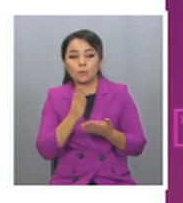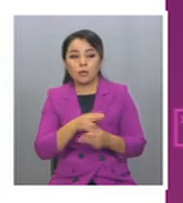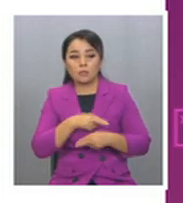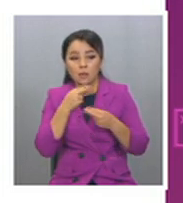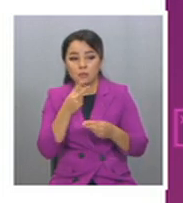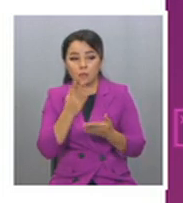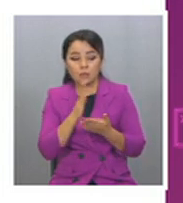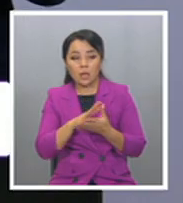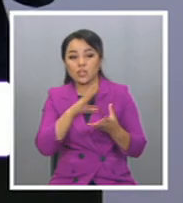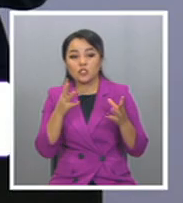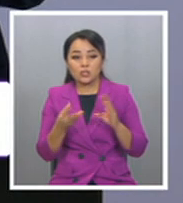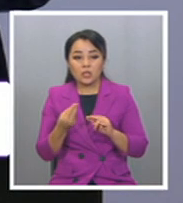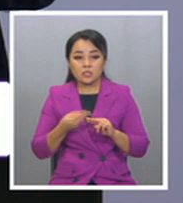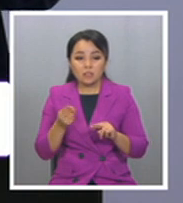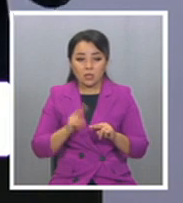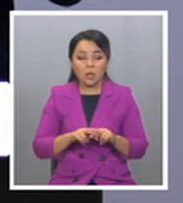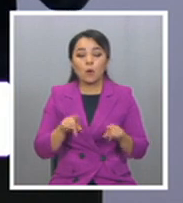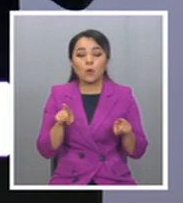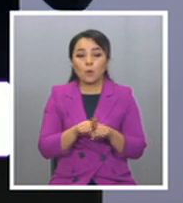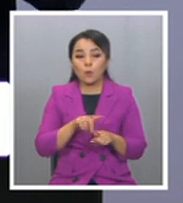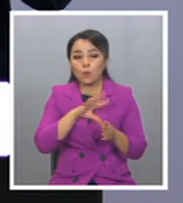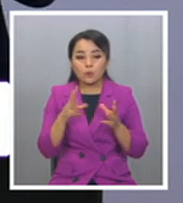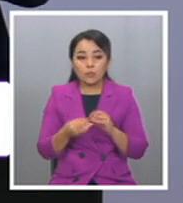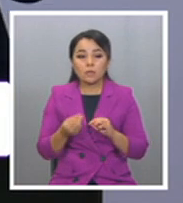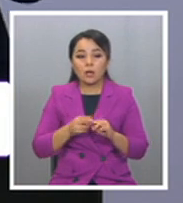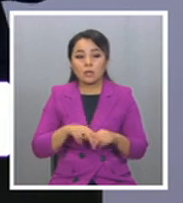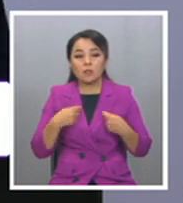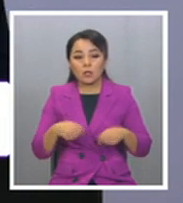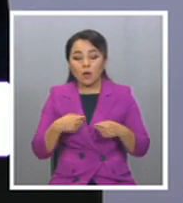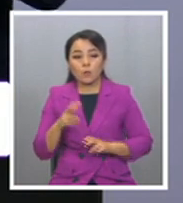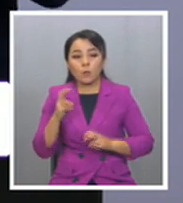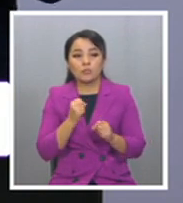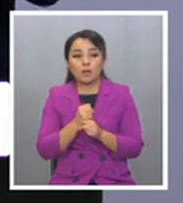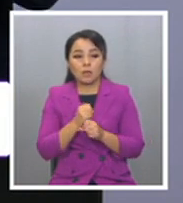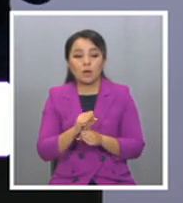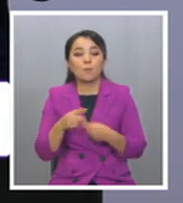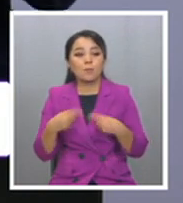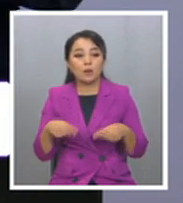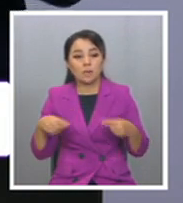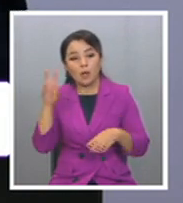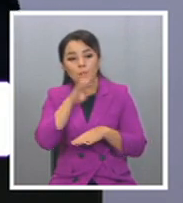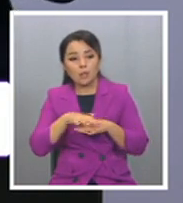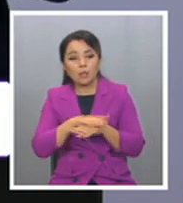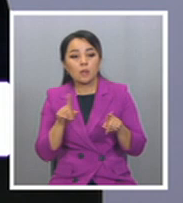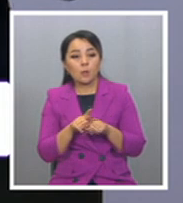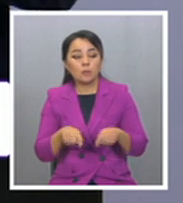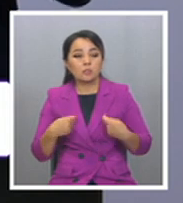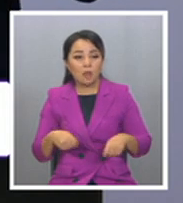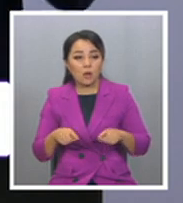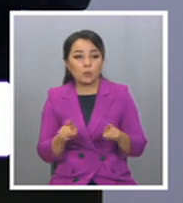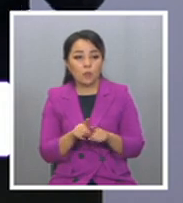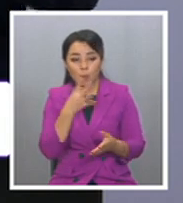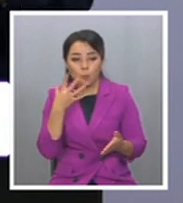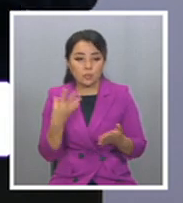Соның нәтижесінде олар көптеп тауар өндіргендіктен басқа мемлекеттер өндірген тауардан